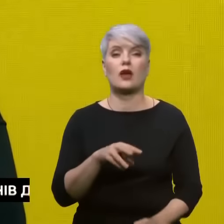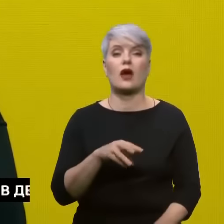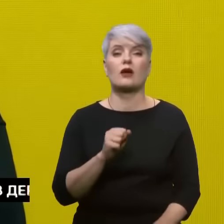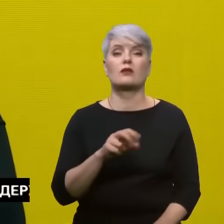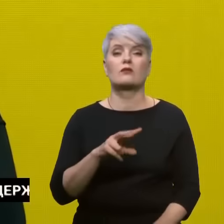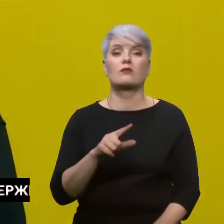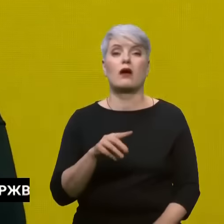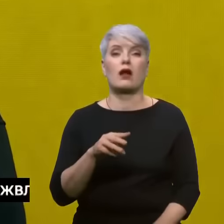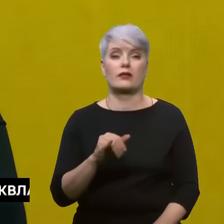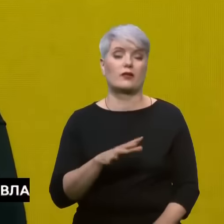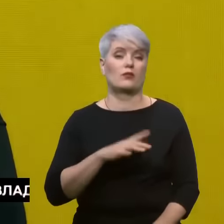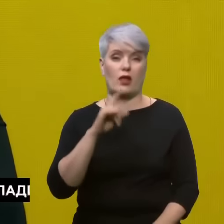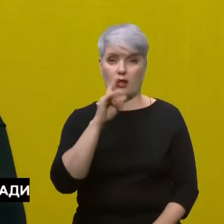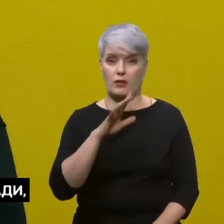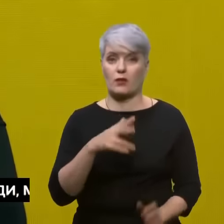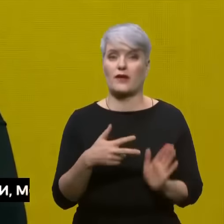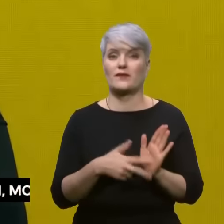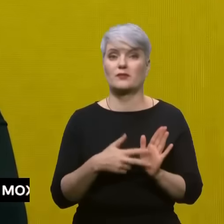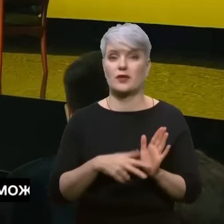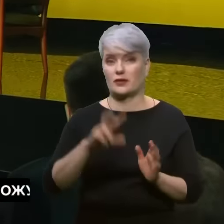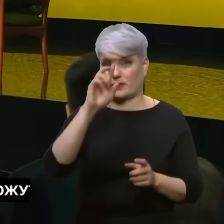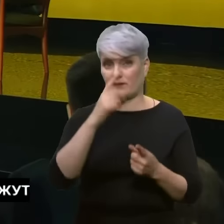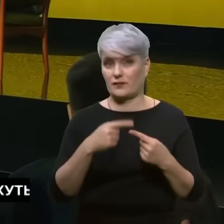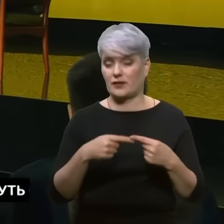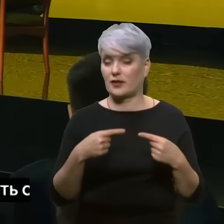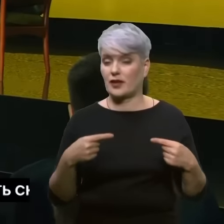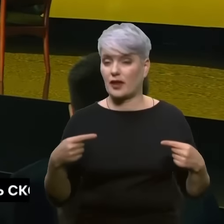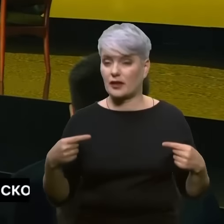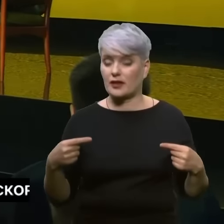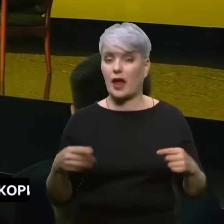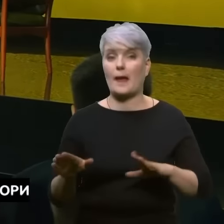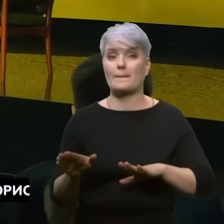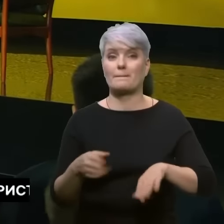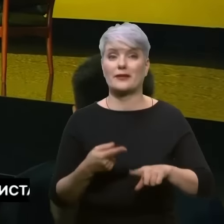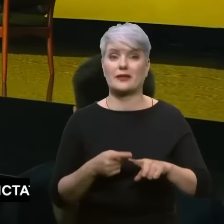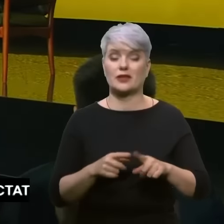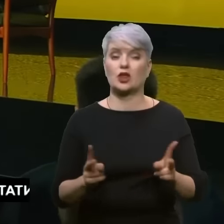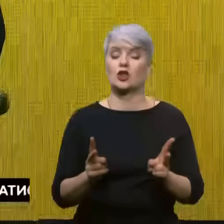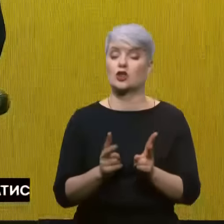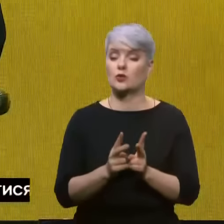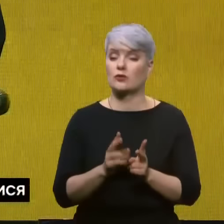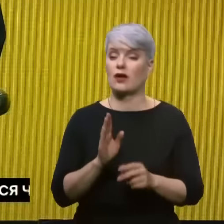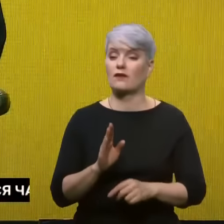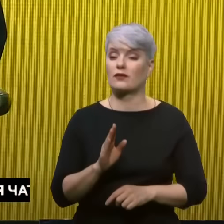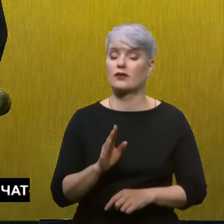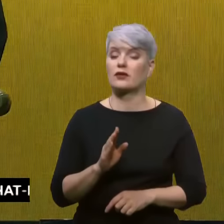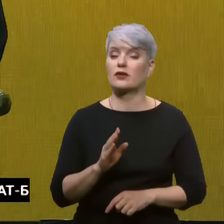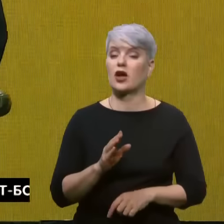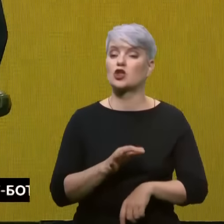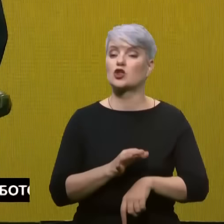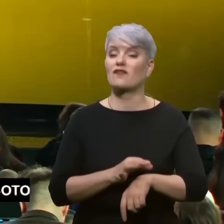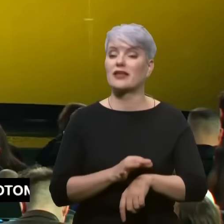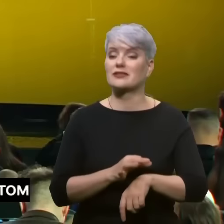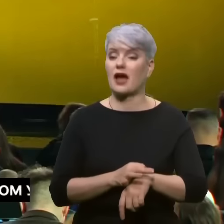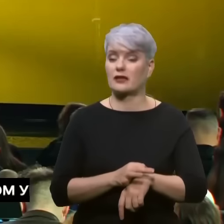непоганою, майже 80 країн. Після цього зустріч буде в Швейцарії в